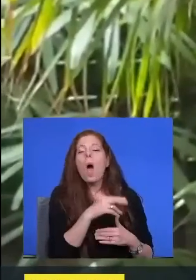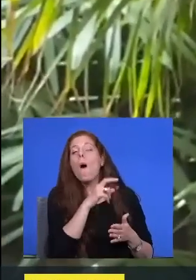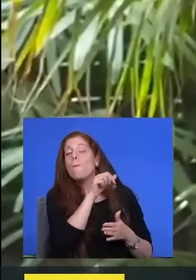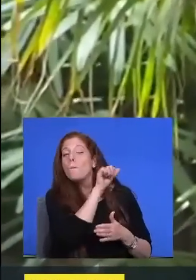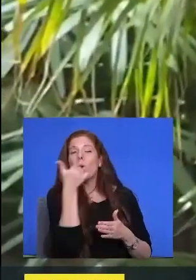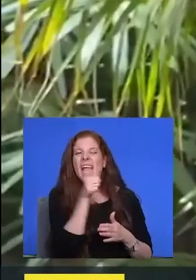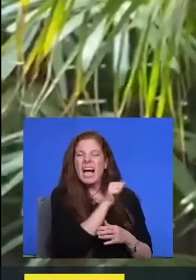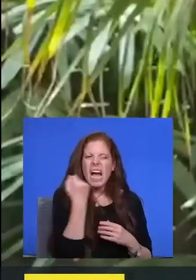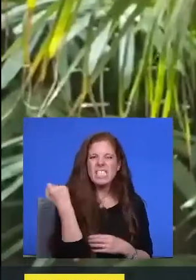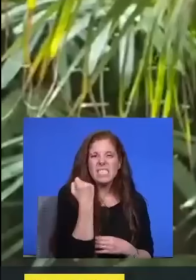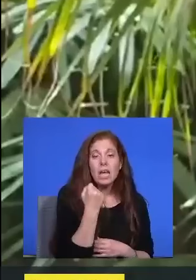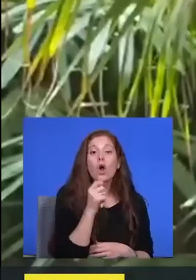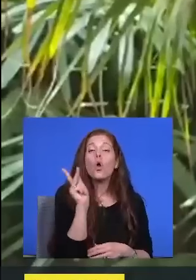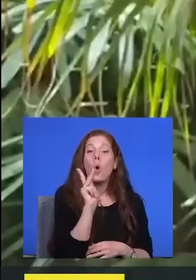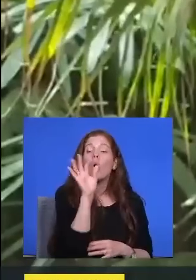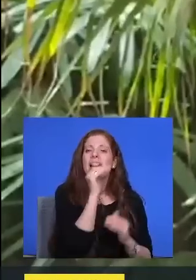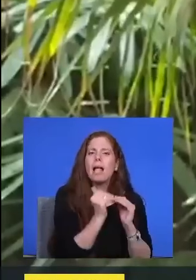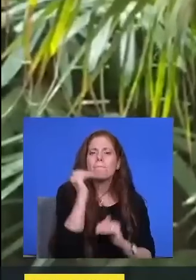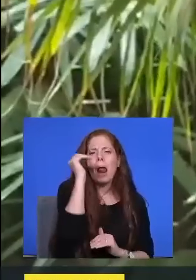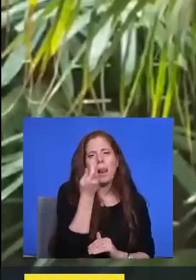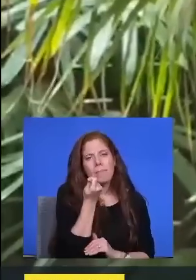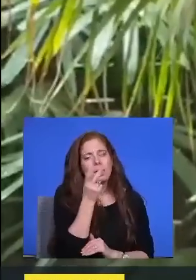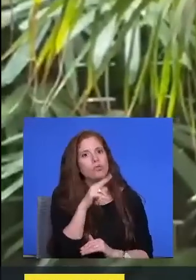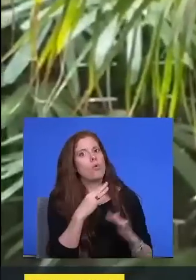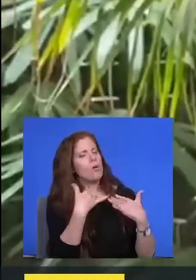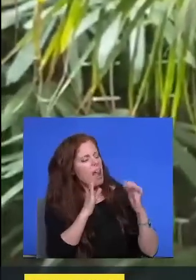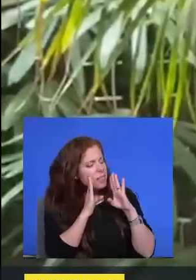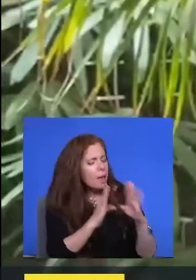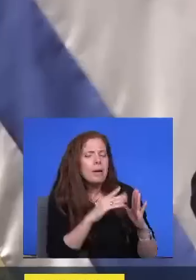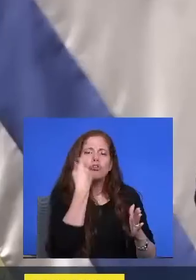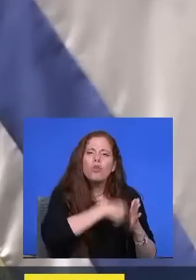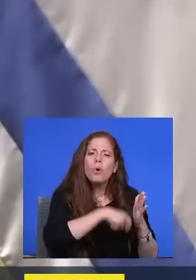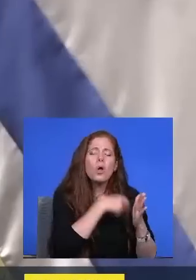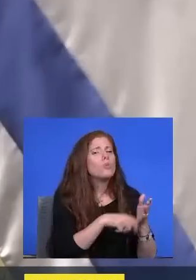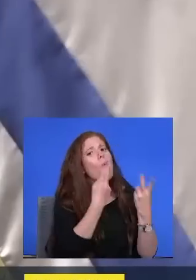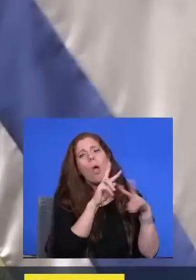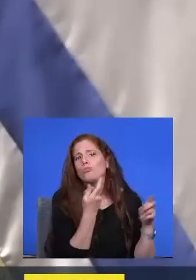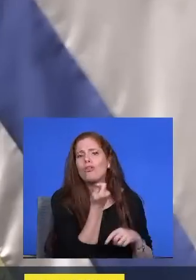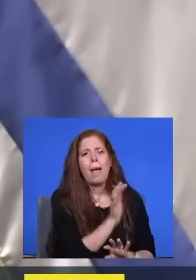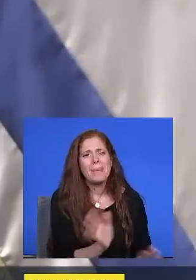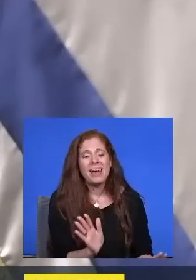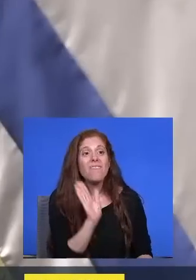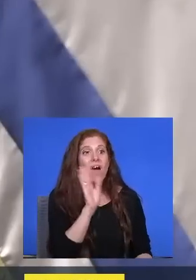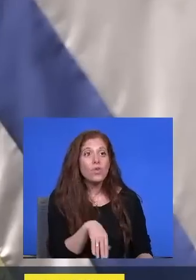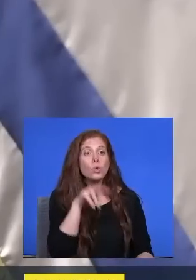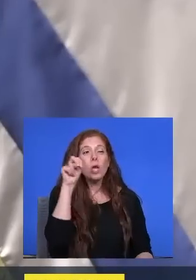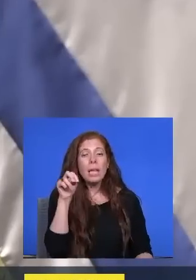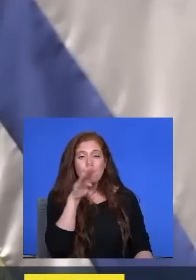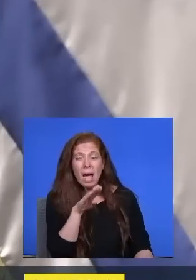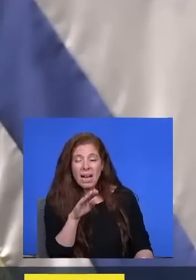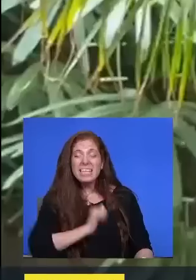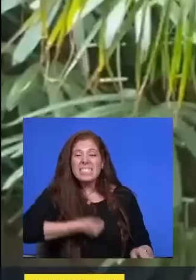קולה, עדיין מעלה מחיר, שיש לו קהל מאוד נאמן שקונה אותו ללא תלות במחיר, ואפילו כשניר ברקת שר הכלכלה ניסה